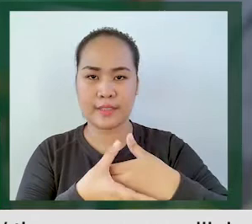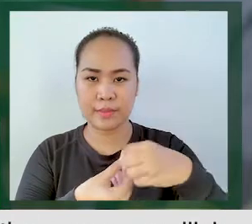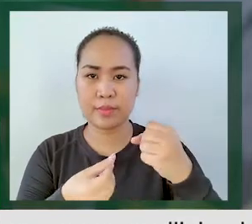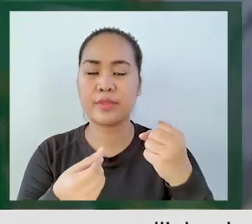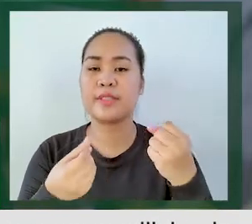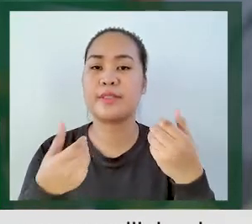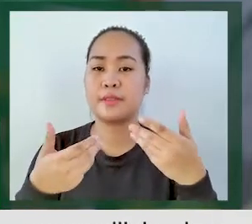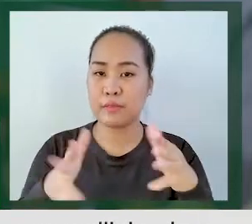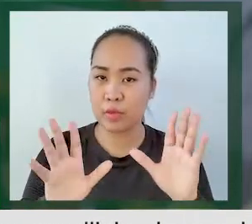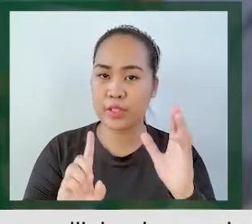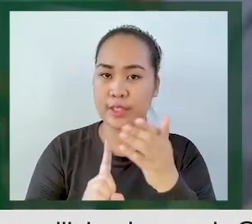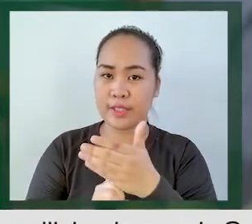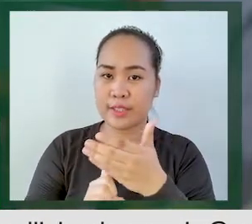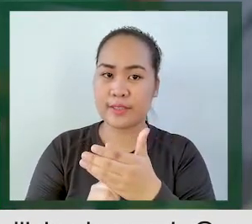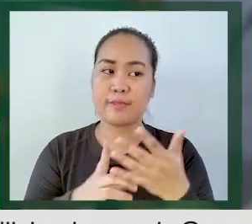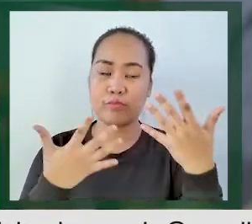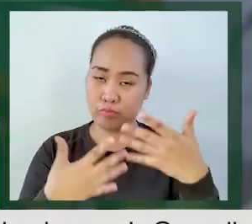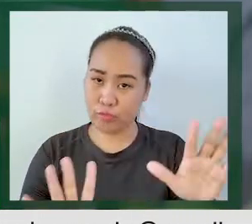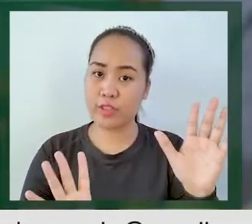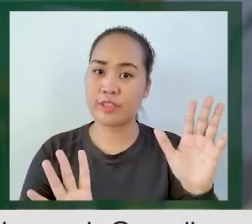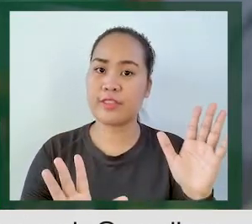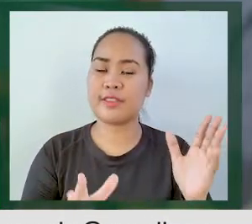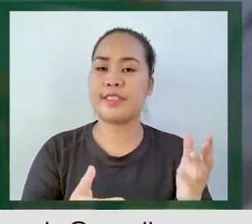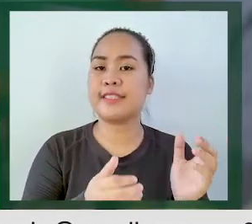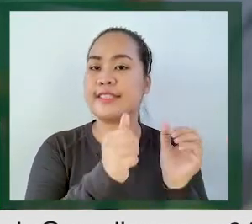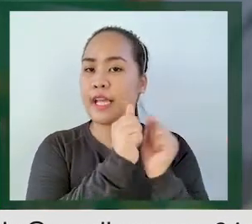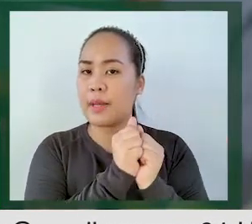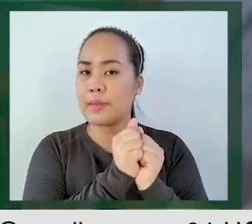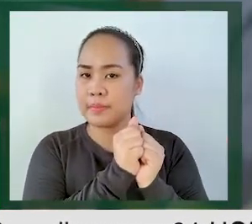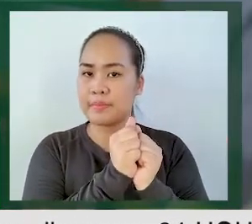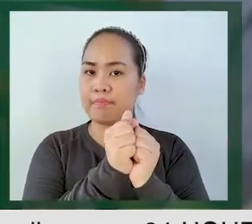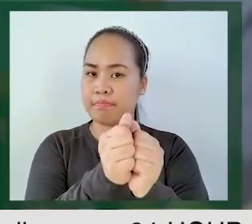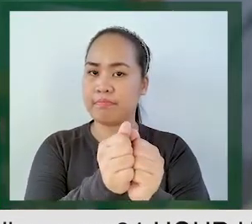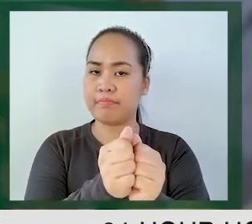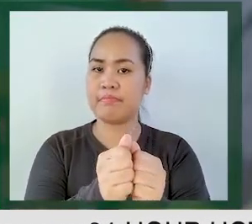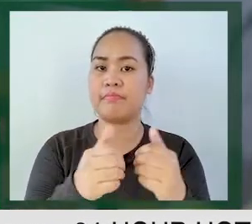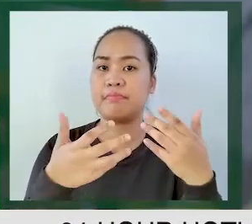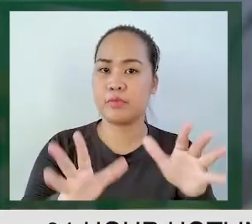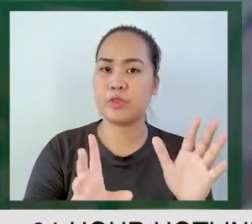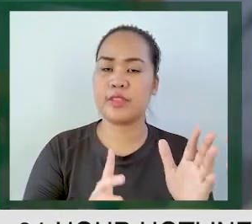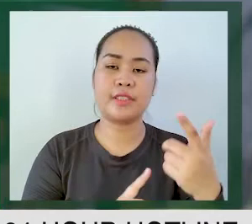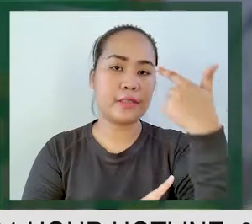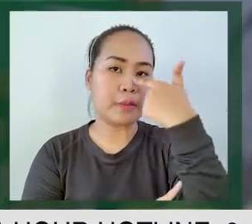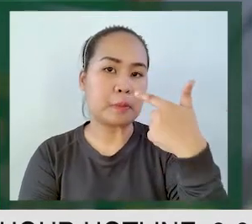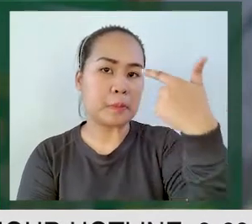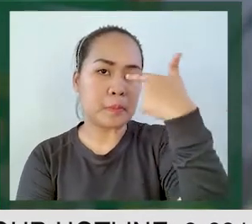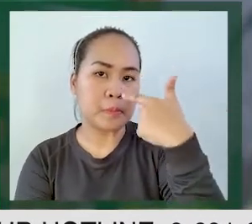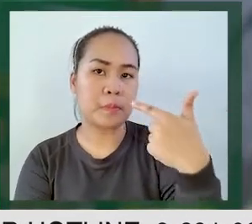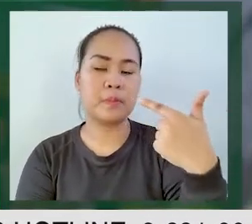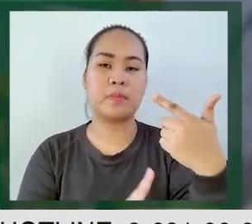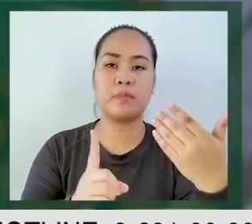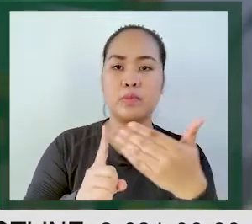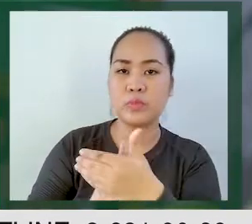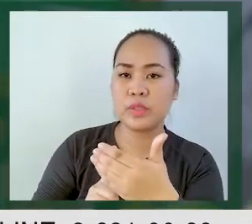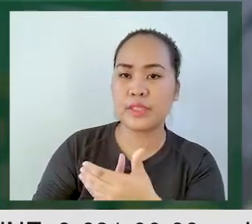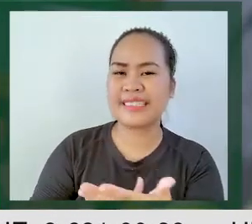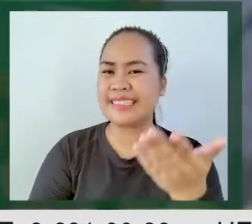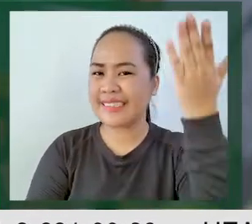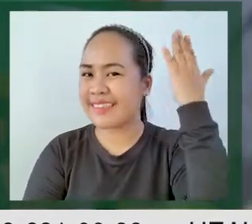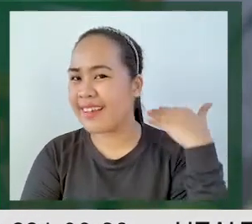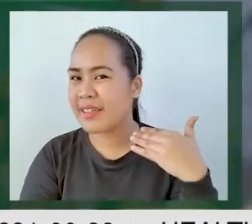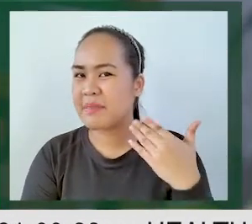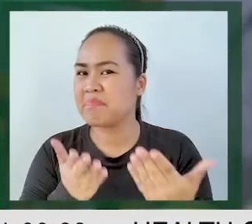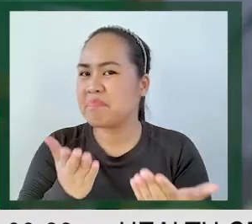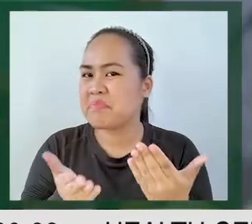quarantine nila, no, at na-swab na rin sila na kung dati man positive sila, ngayon negative na. So at naiuwi na namin sa kanilang